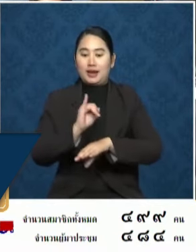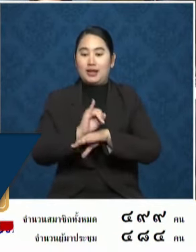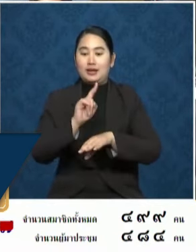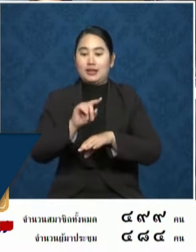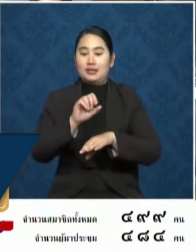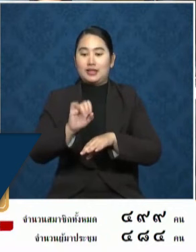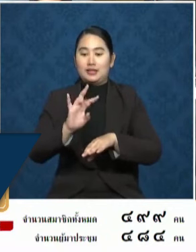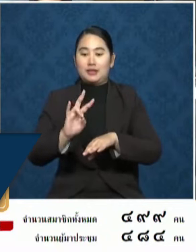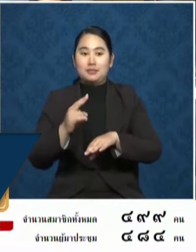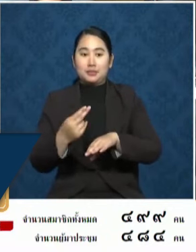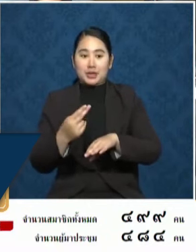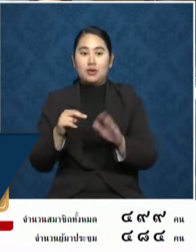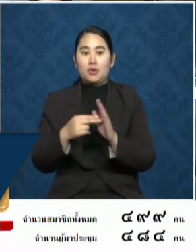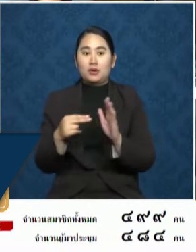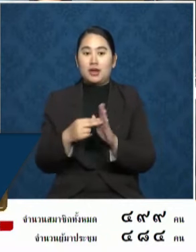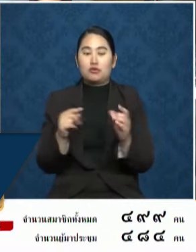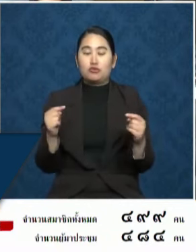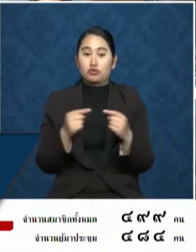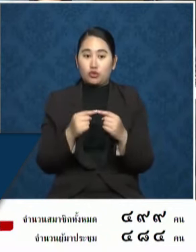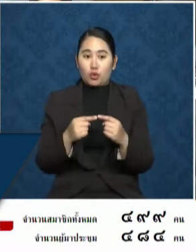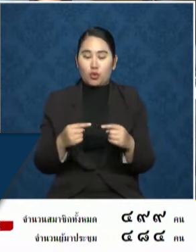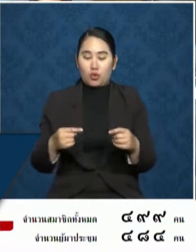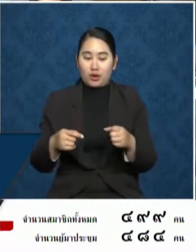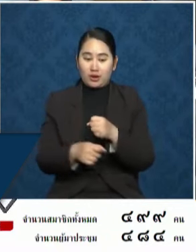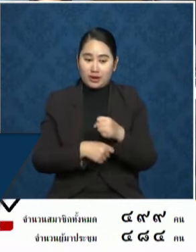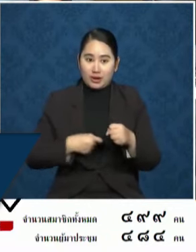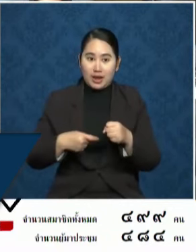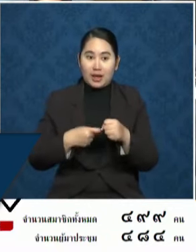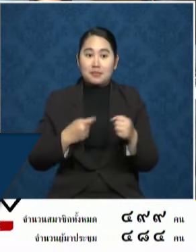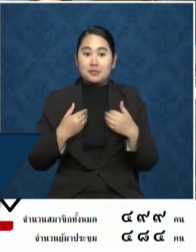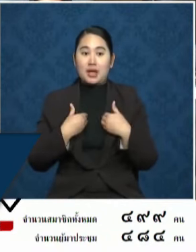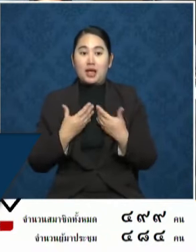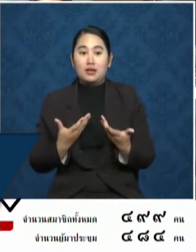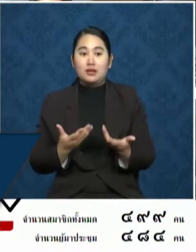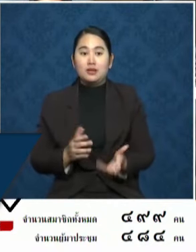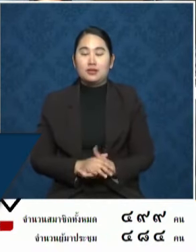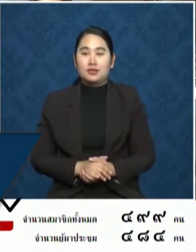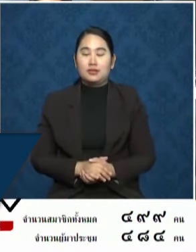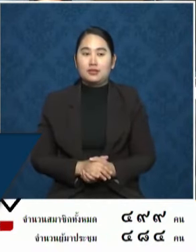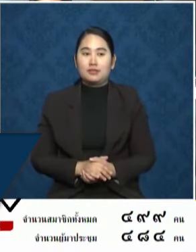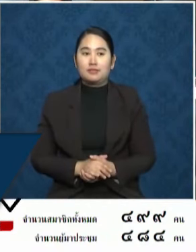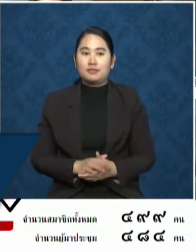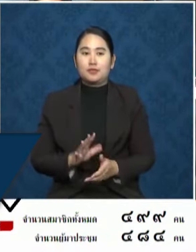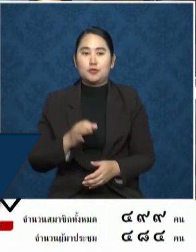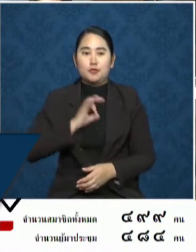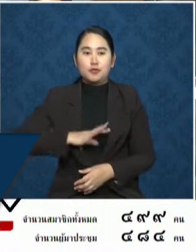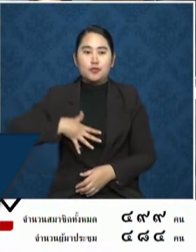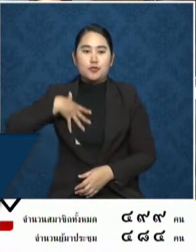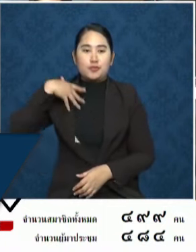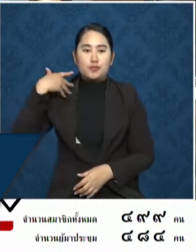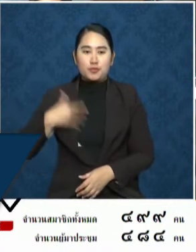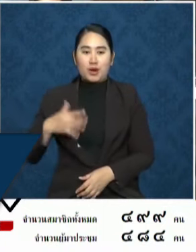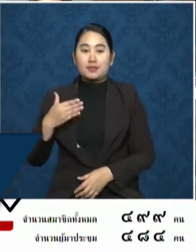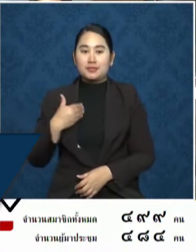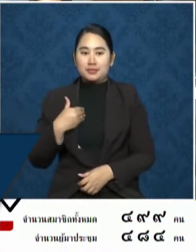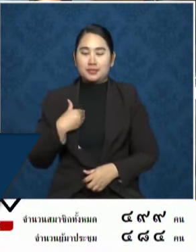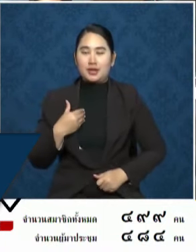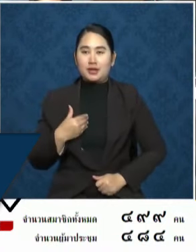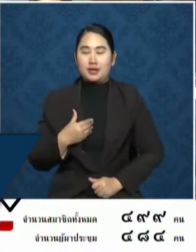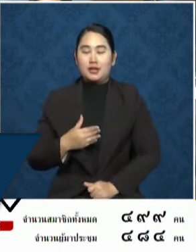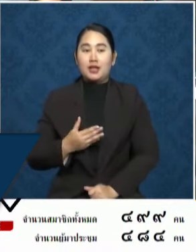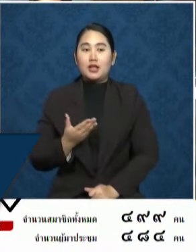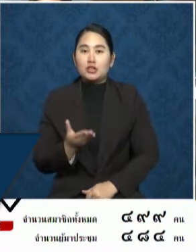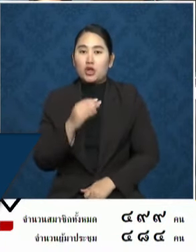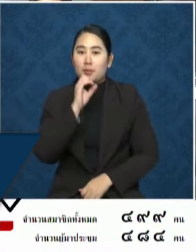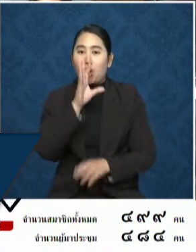เนี่ยไปตรงกับเขตไร่เขตนาของเขามันน่าจะเป็นดูเป็นสิ้นหวังไปหน่อยนะครับหรือต้องไปกราบขอ